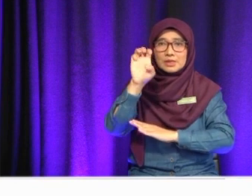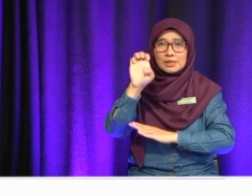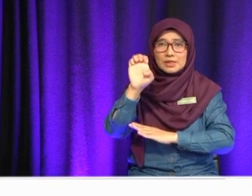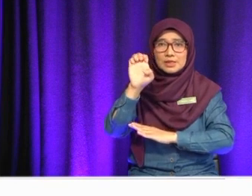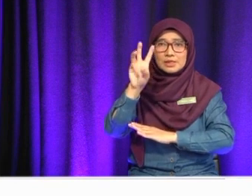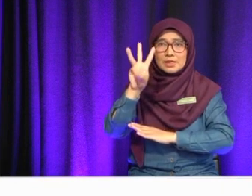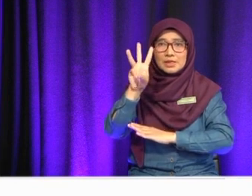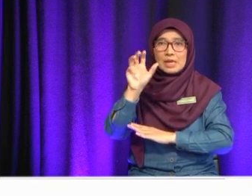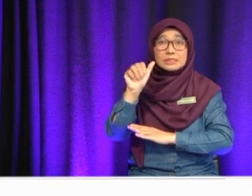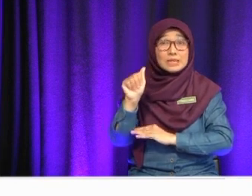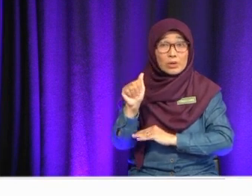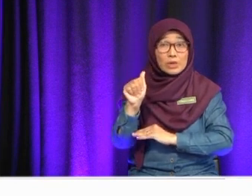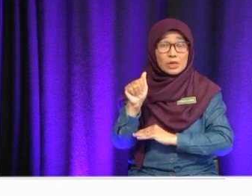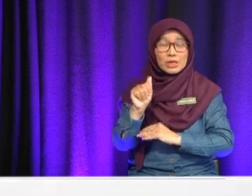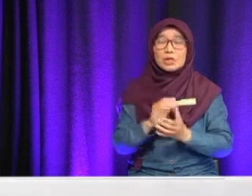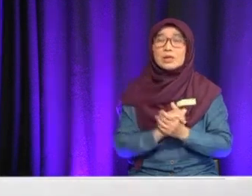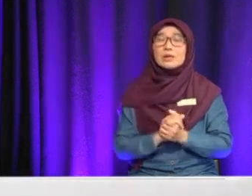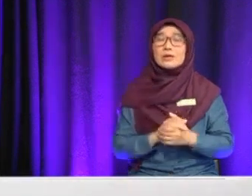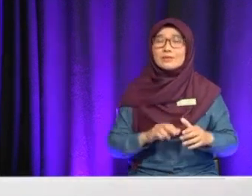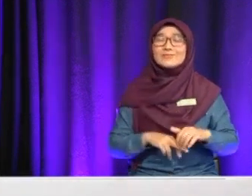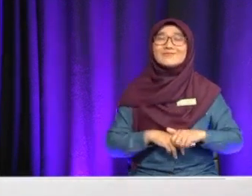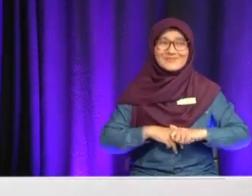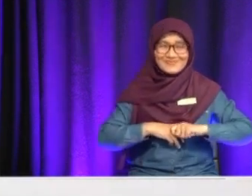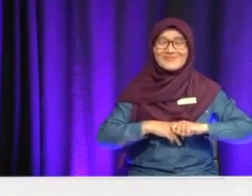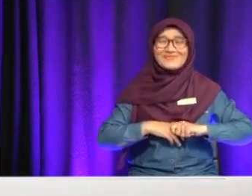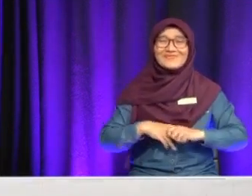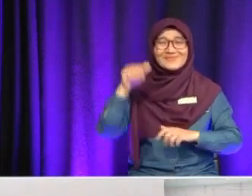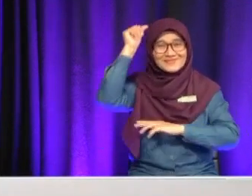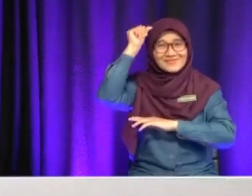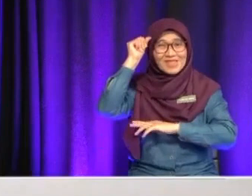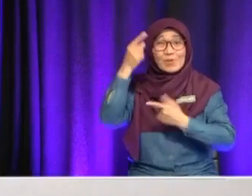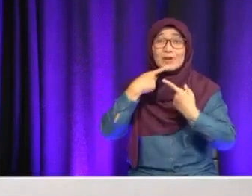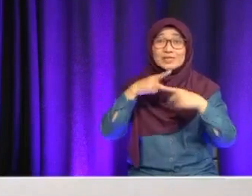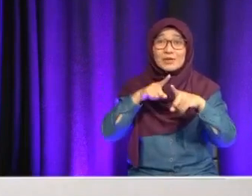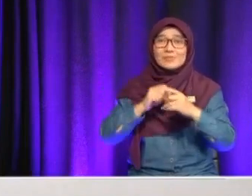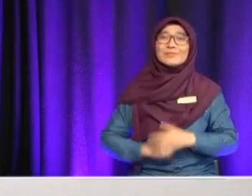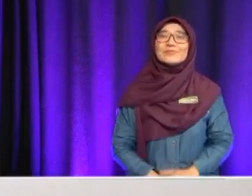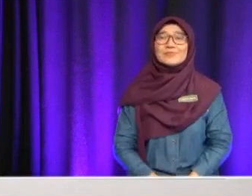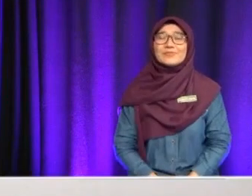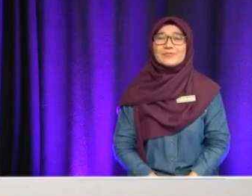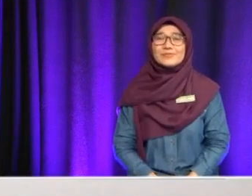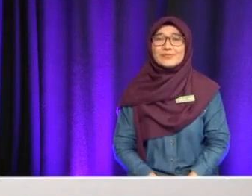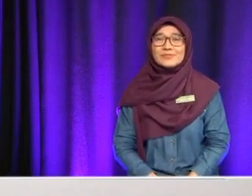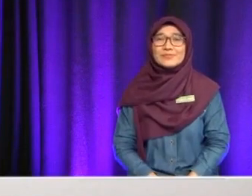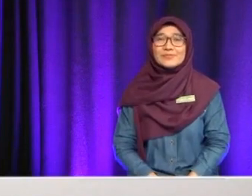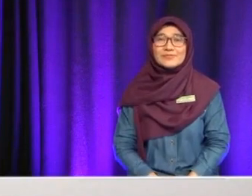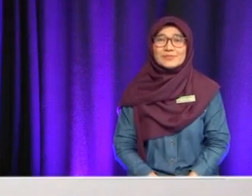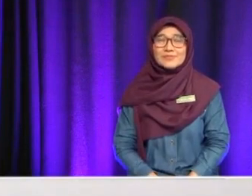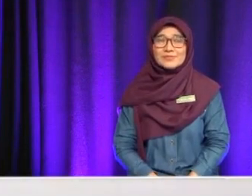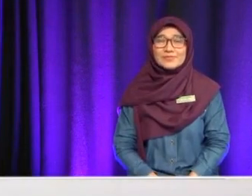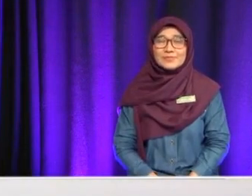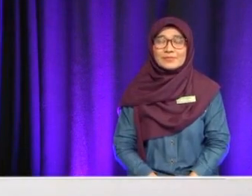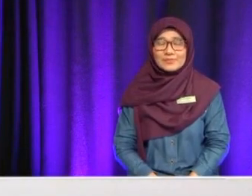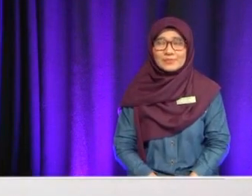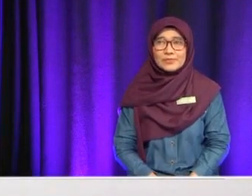Siapa nak menjawab? Okey, ada siapa yang nak jawab? Ya, Ustazah. Okey, Awangku. Dipersilakan Awangku. Okey, maksud